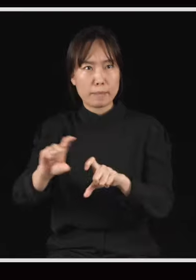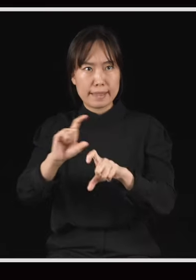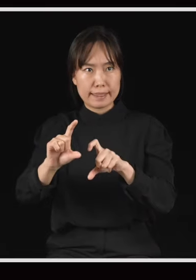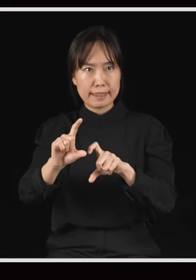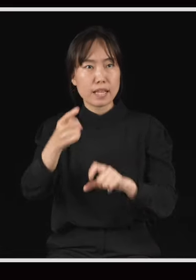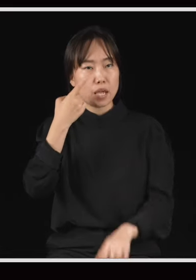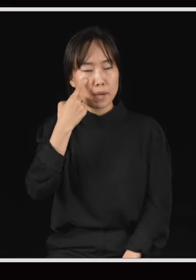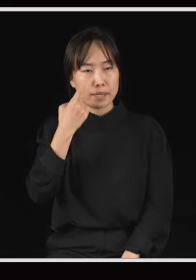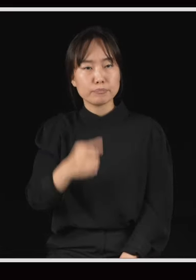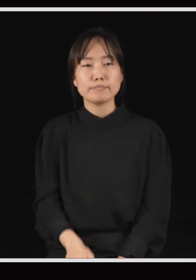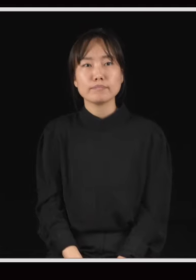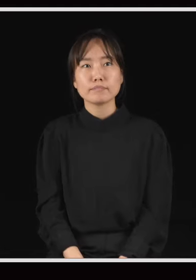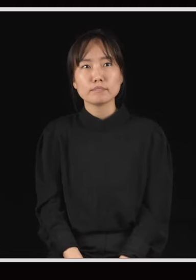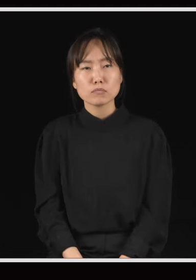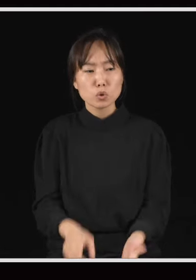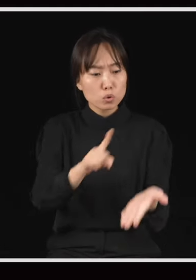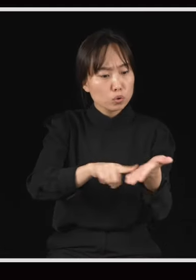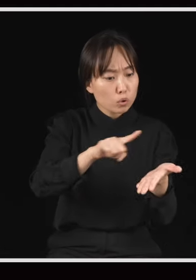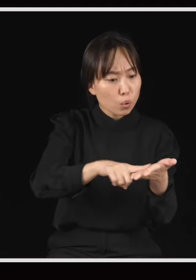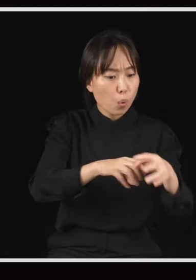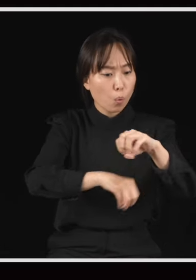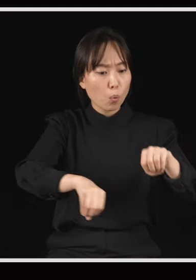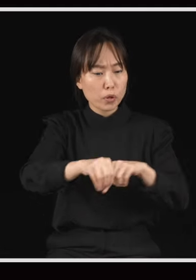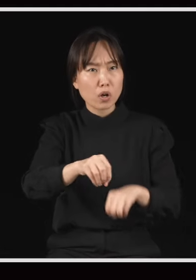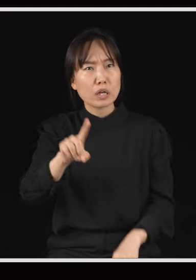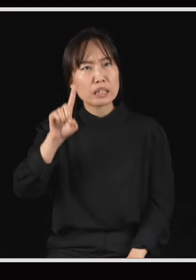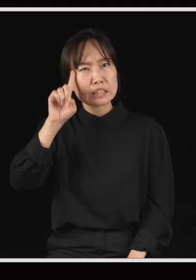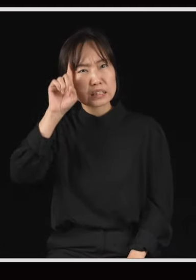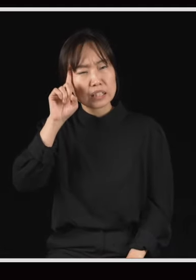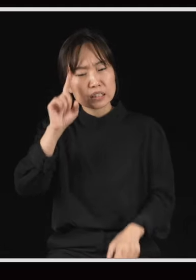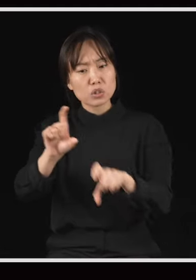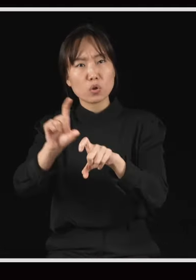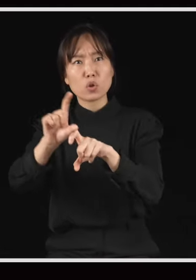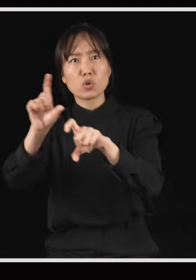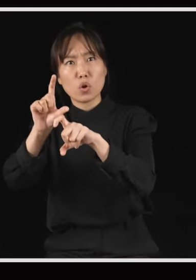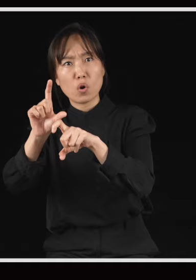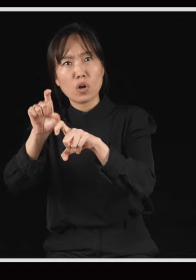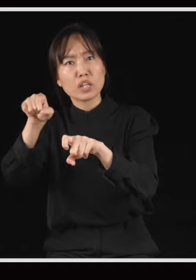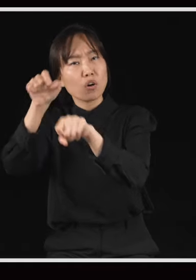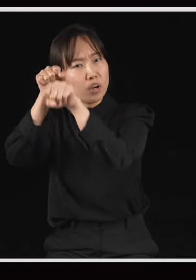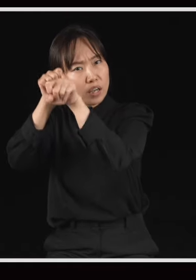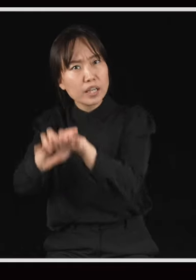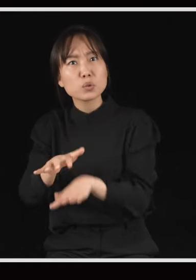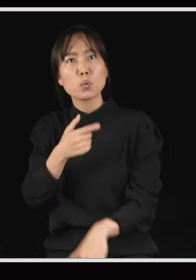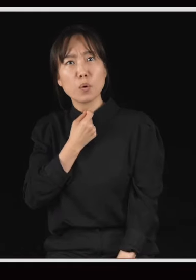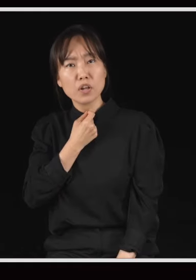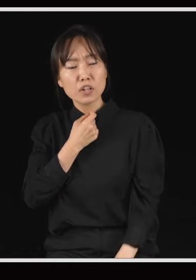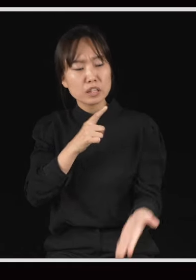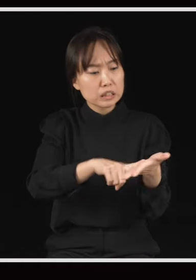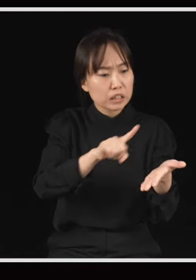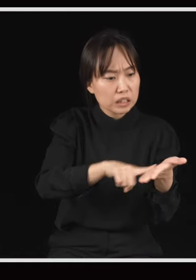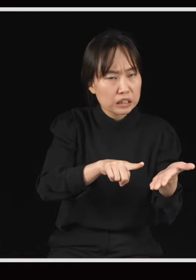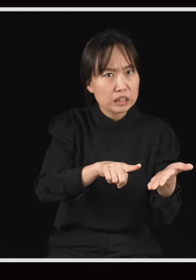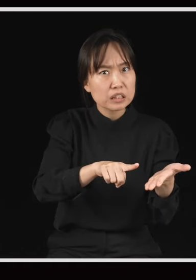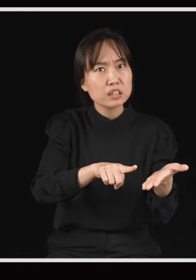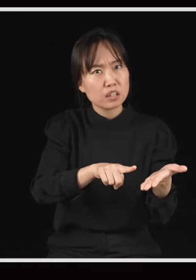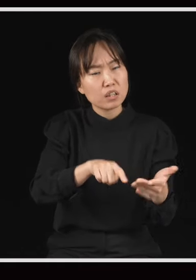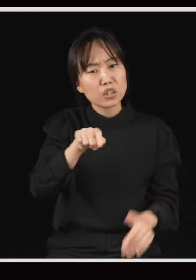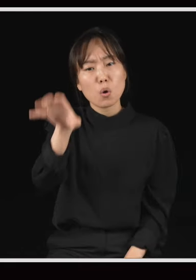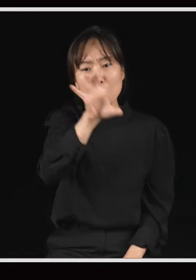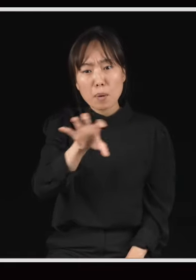좋죠. 그런 것들이 스크롤을 하면 할수록 오히려 나에게는 더 많은 스트레스를 주고 더 많은 스크롤을 하게 만들지만, 하지만